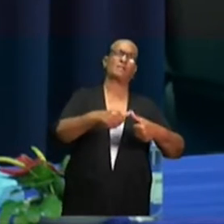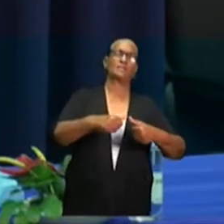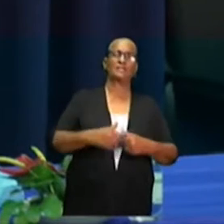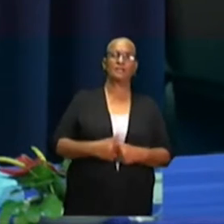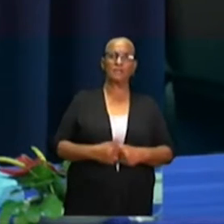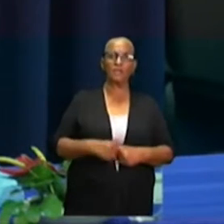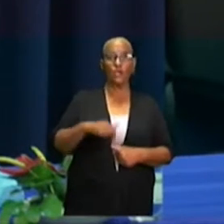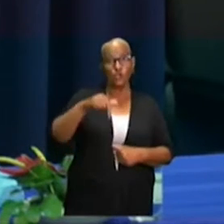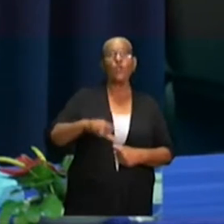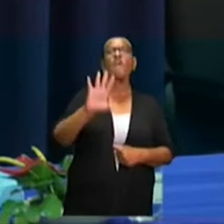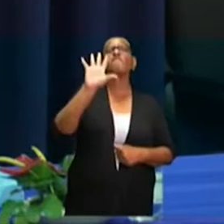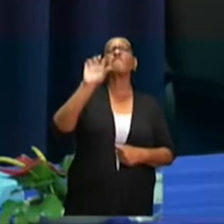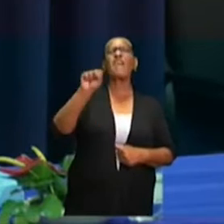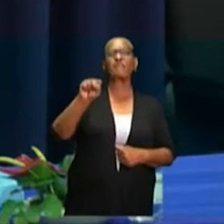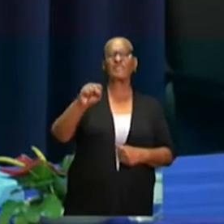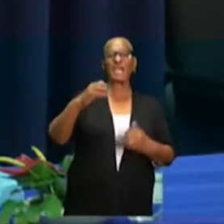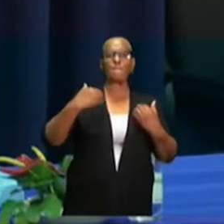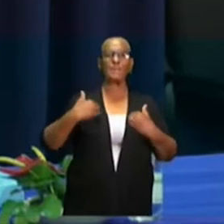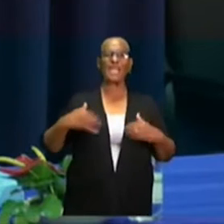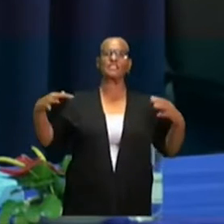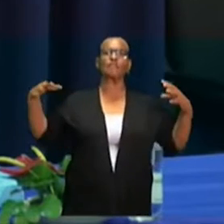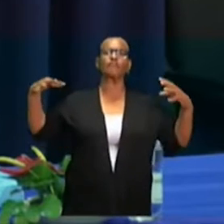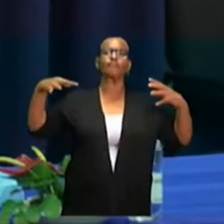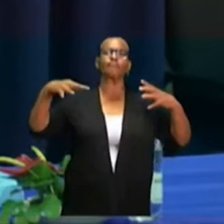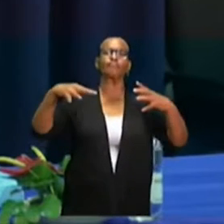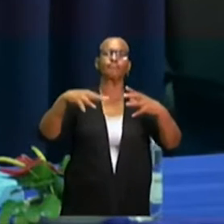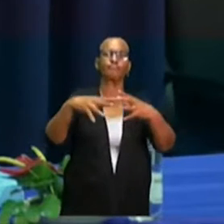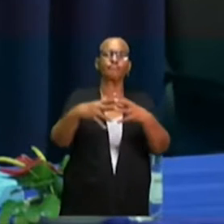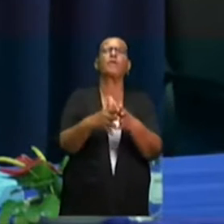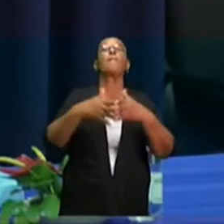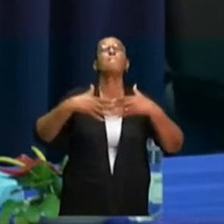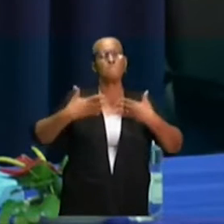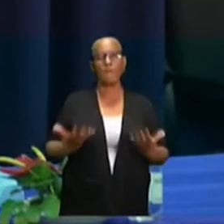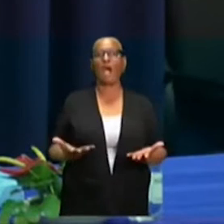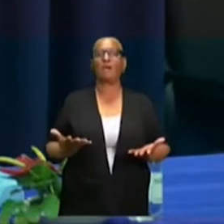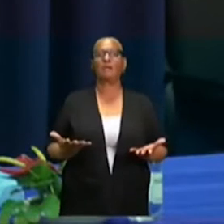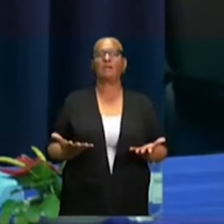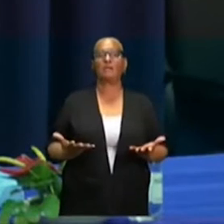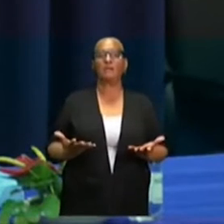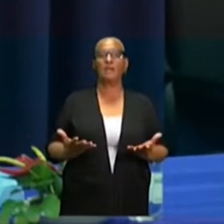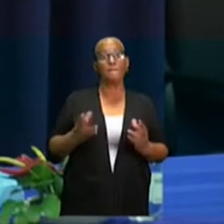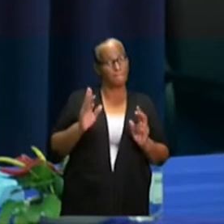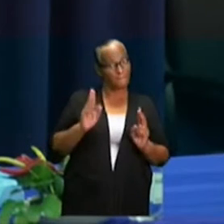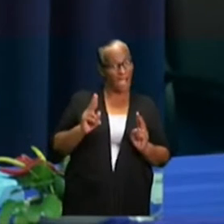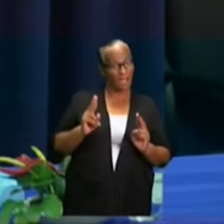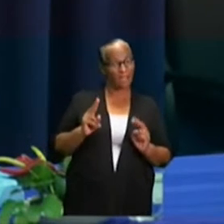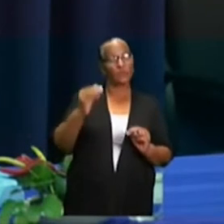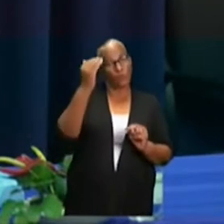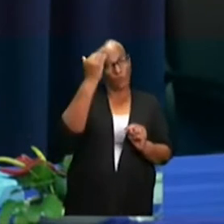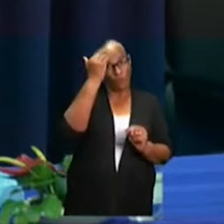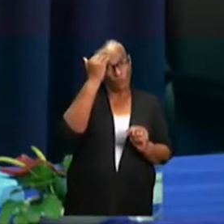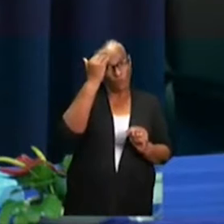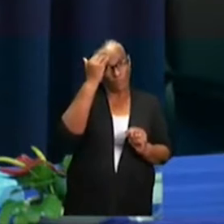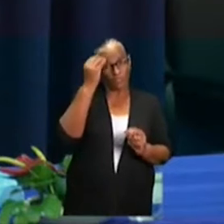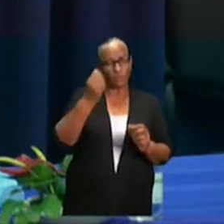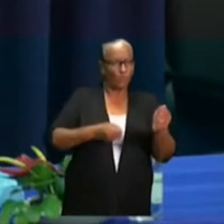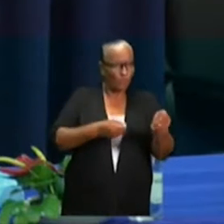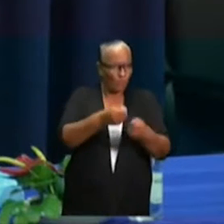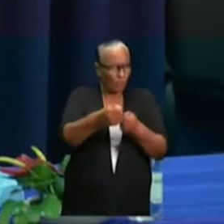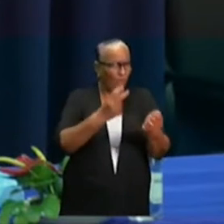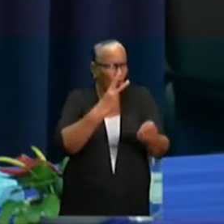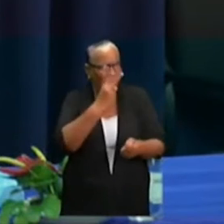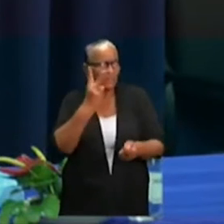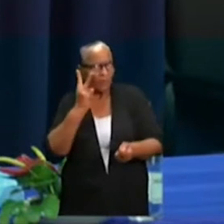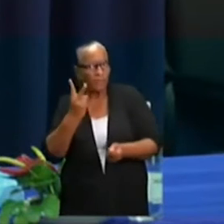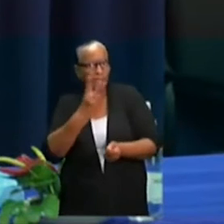Naar 50 personen. En uiteraard houden wij ook rekening en zal dit ook gemonitord worden en